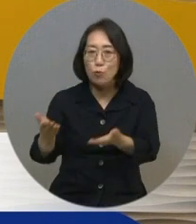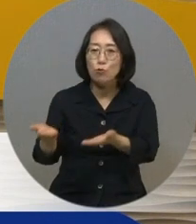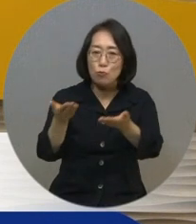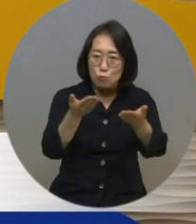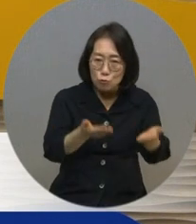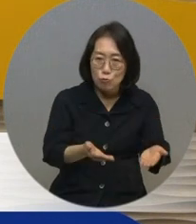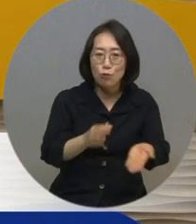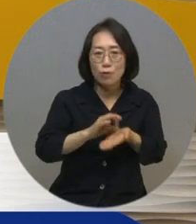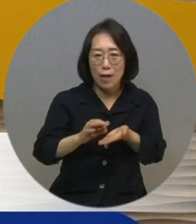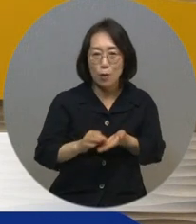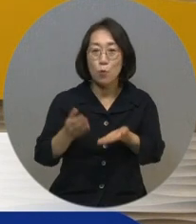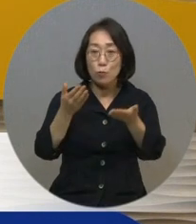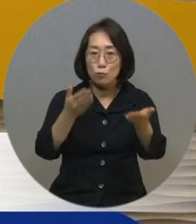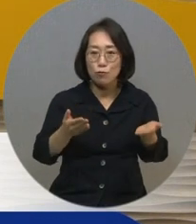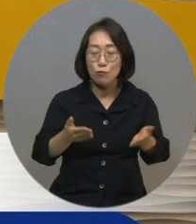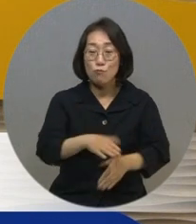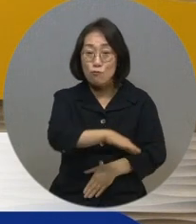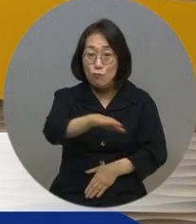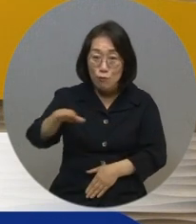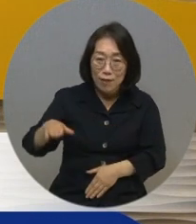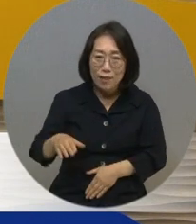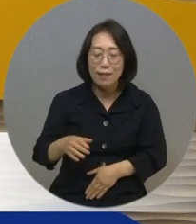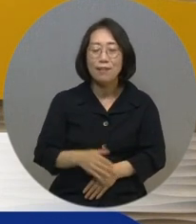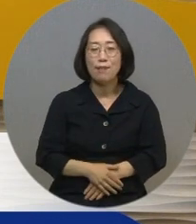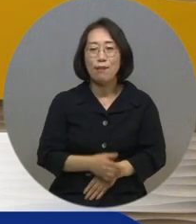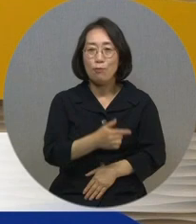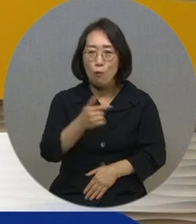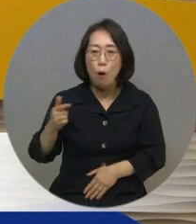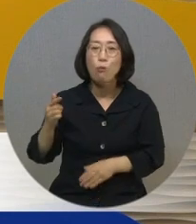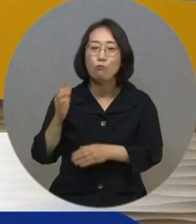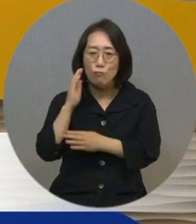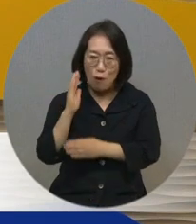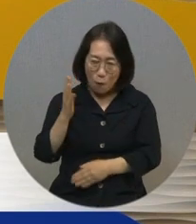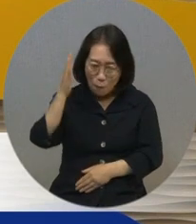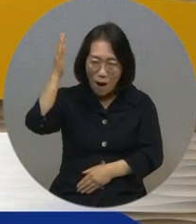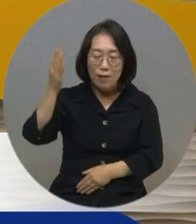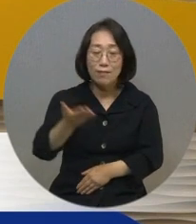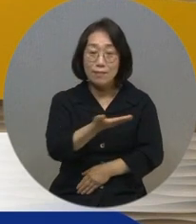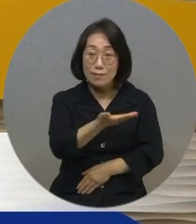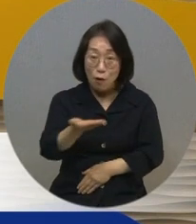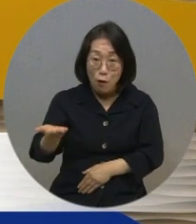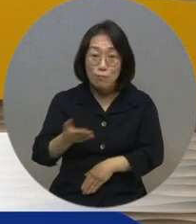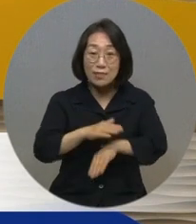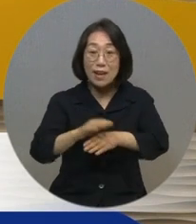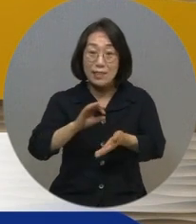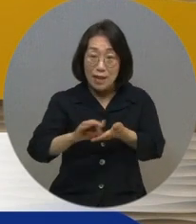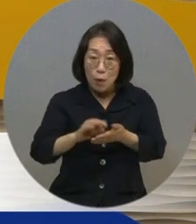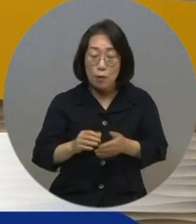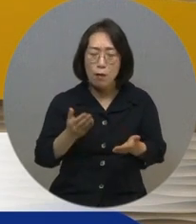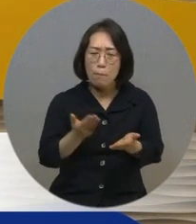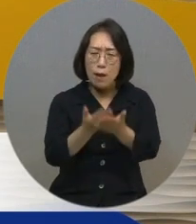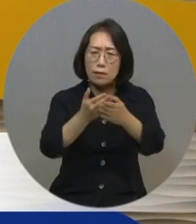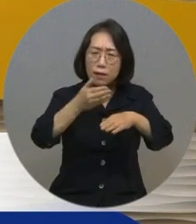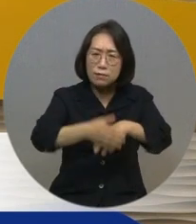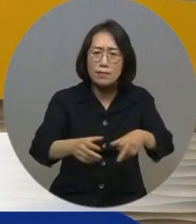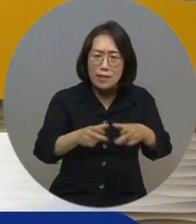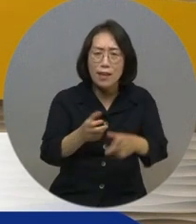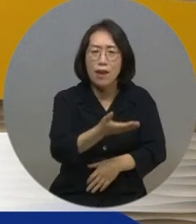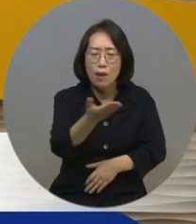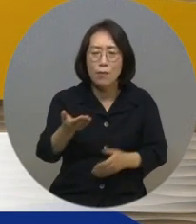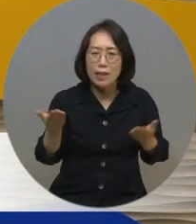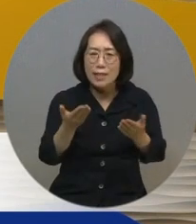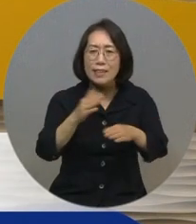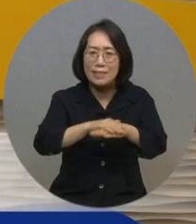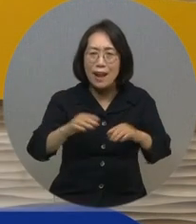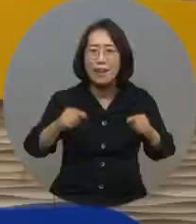있게끔 해주셔서 저희도 너무 영광이고요. 잘 사용을 하셔가지고 우리 발달장애 친구들이 훌륭한 직업인이 될